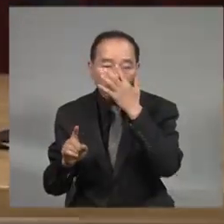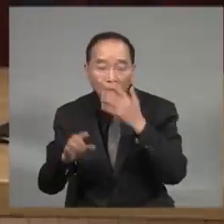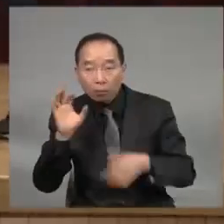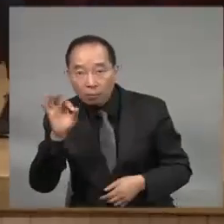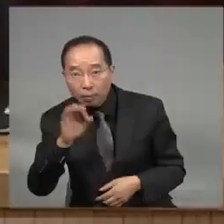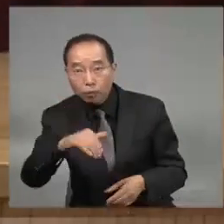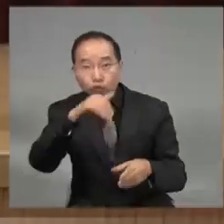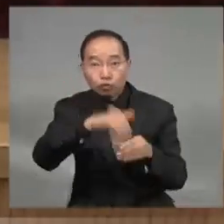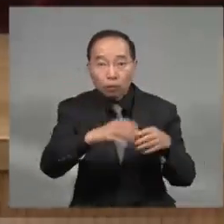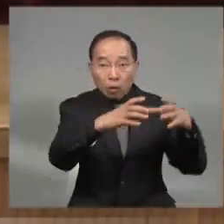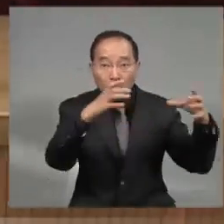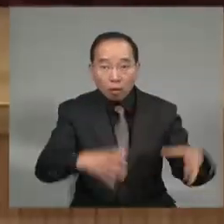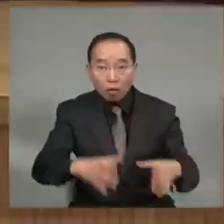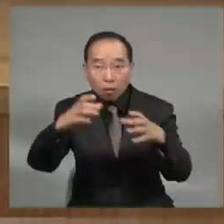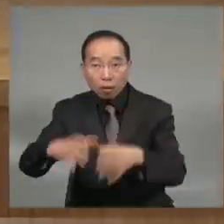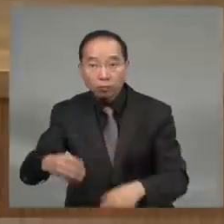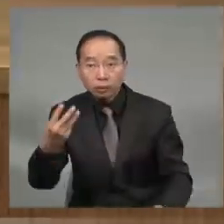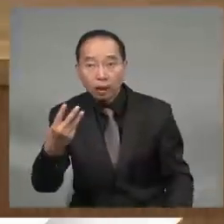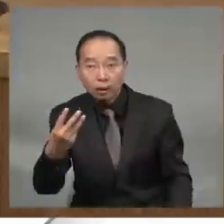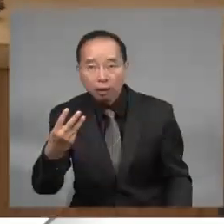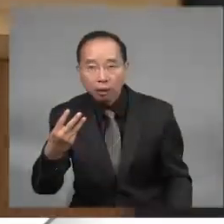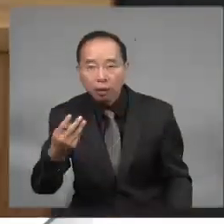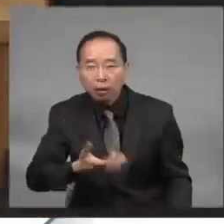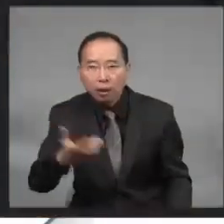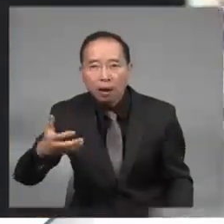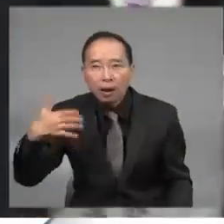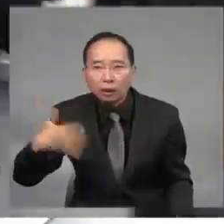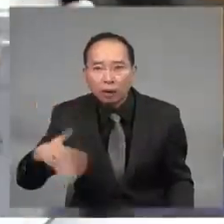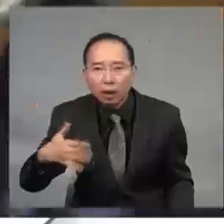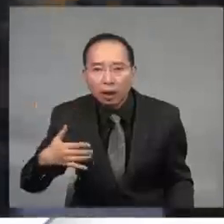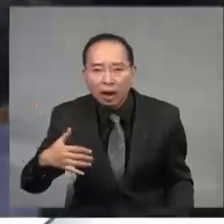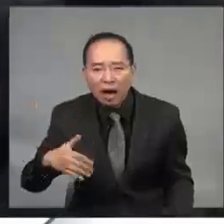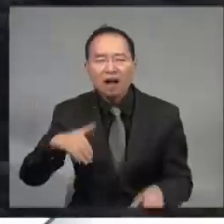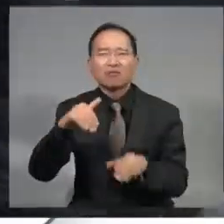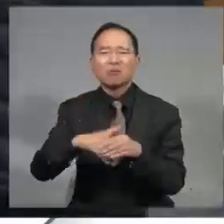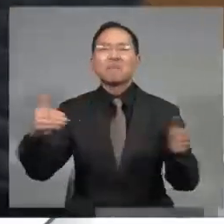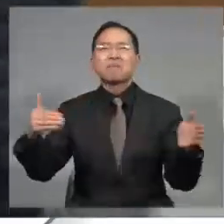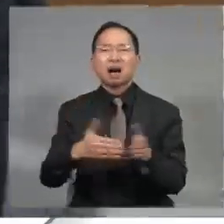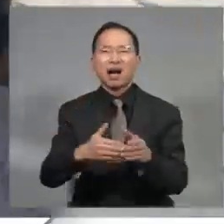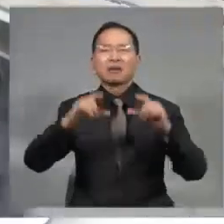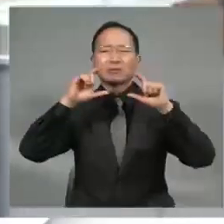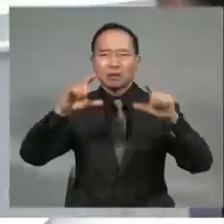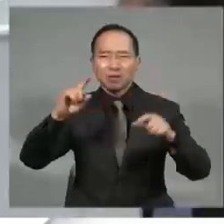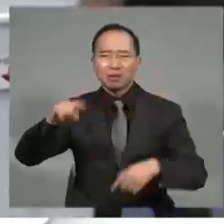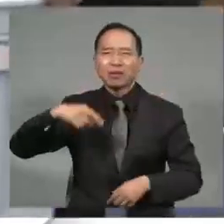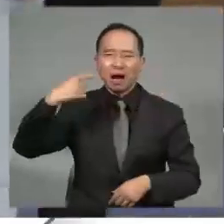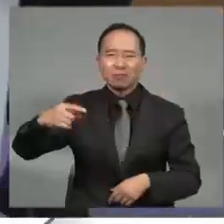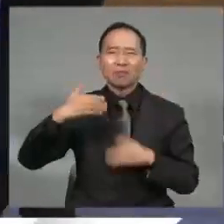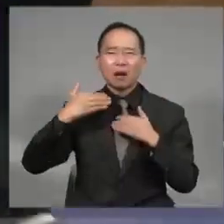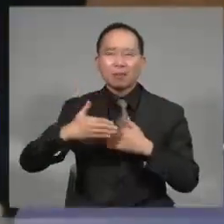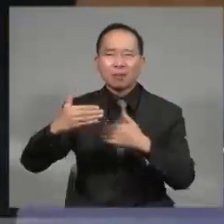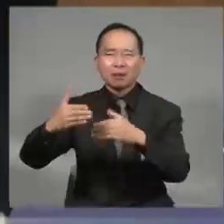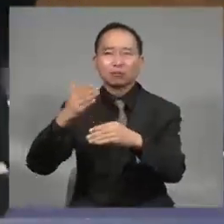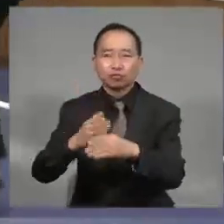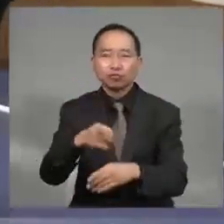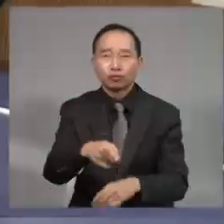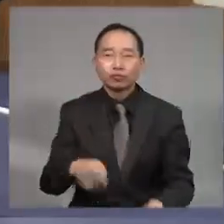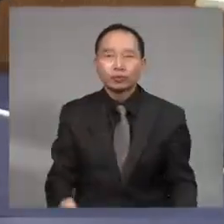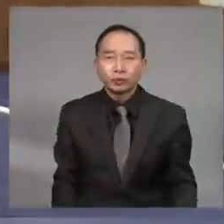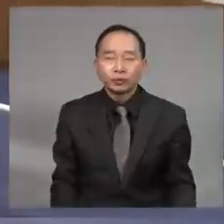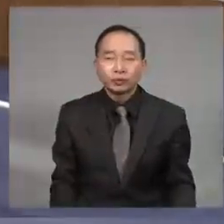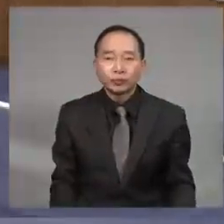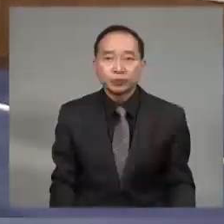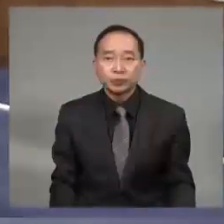아직 이송이 된 건 아닌 것 같은데요? 네, 지금 이제 투표 마감을 선언하시고 아마 그 다음 예. 절차를 진행 중이신 것 같은데요.